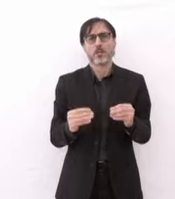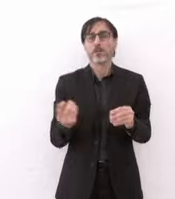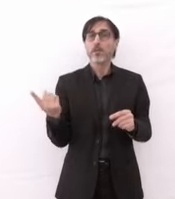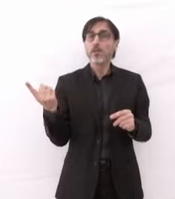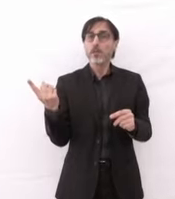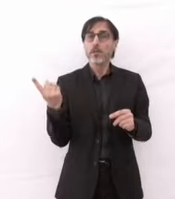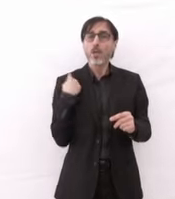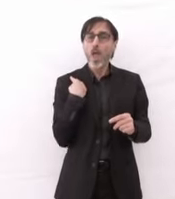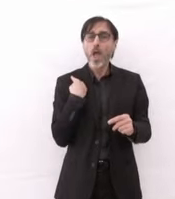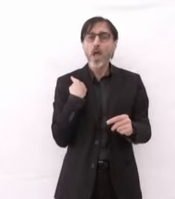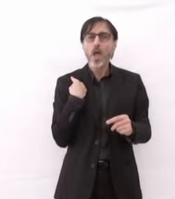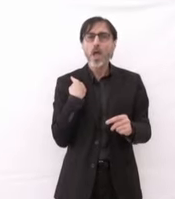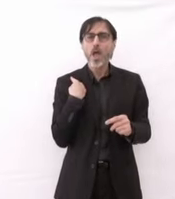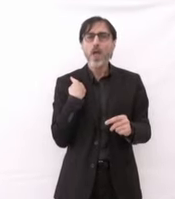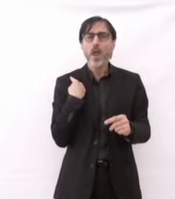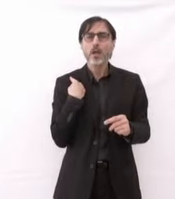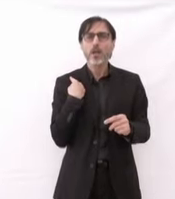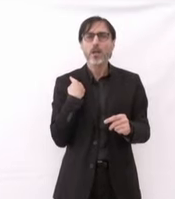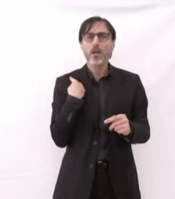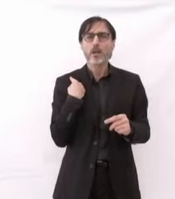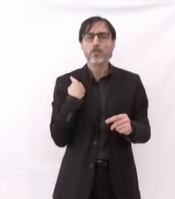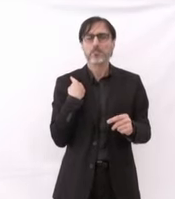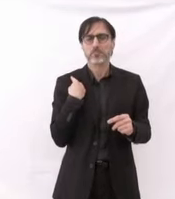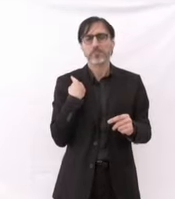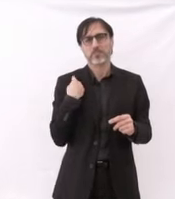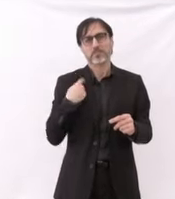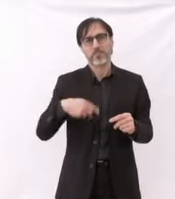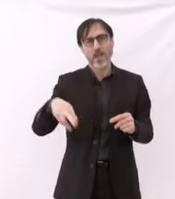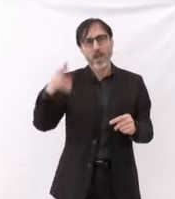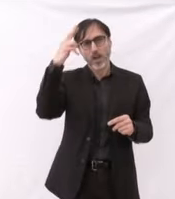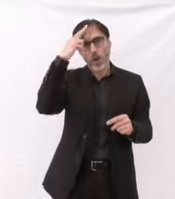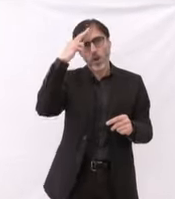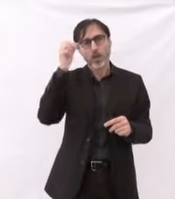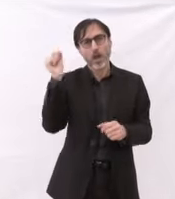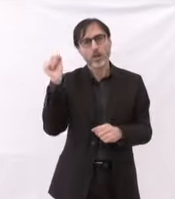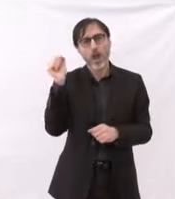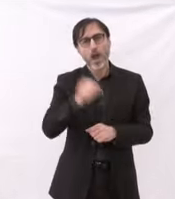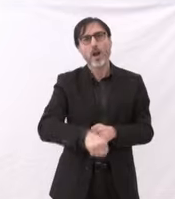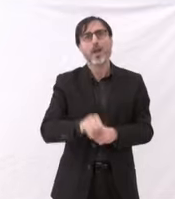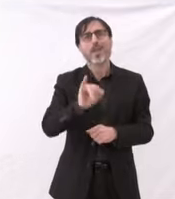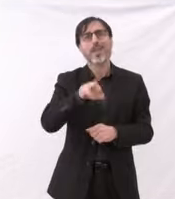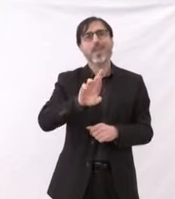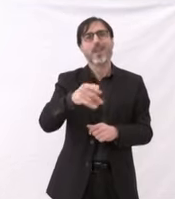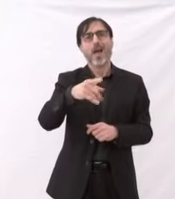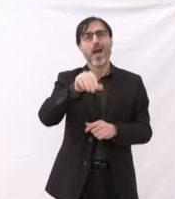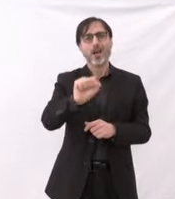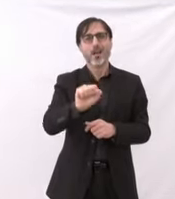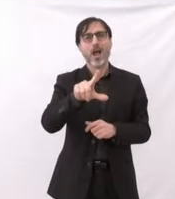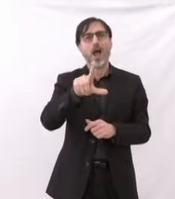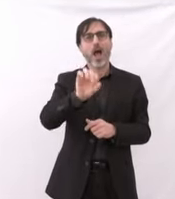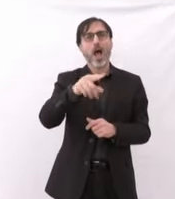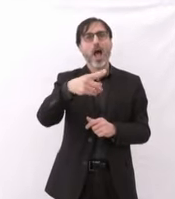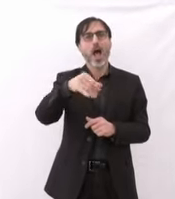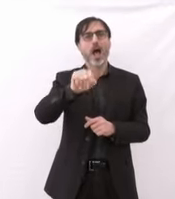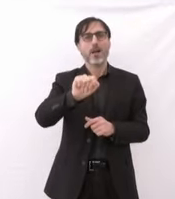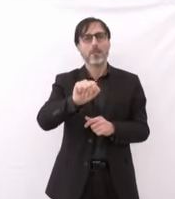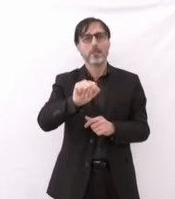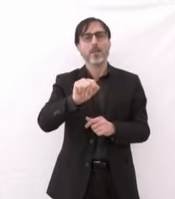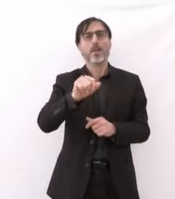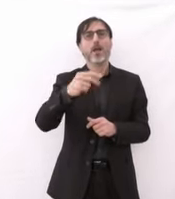ieri abbiamo ancora una volta ricordato Ilaria Alpi e